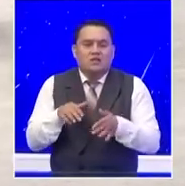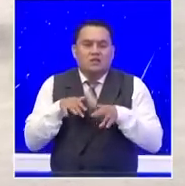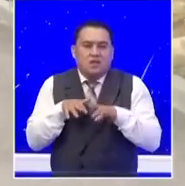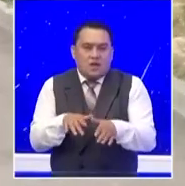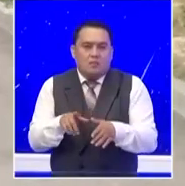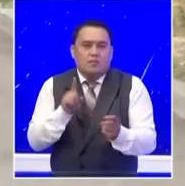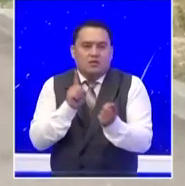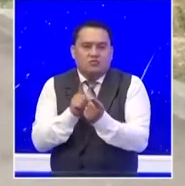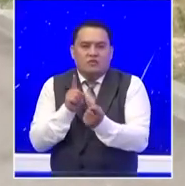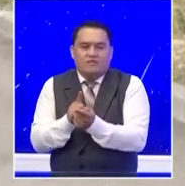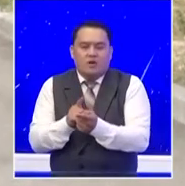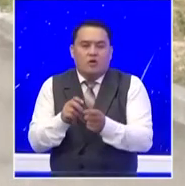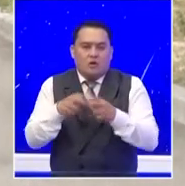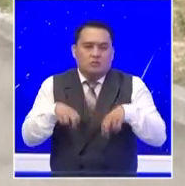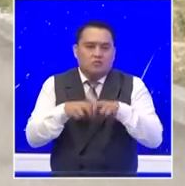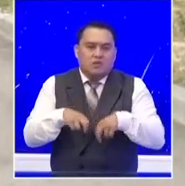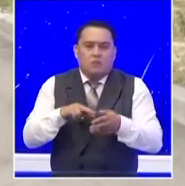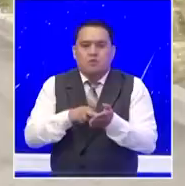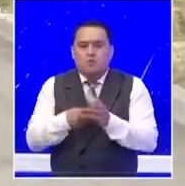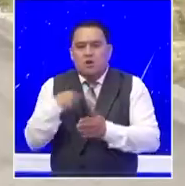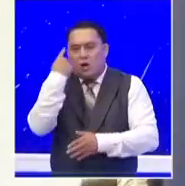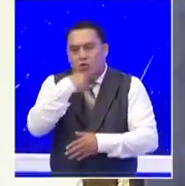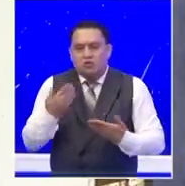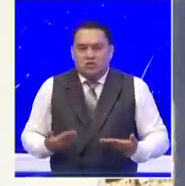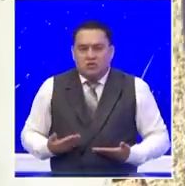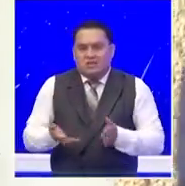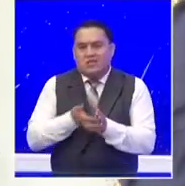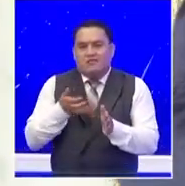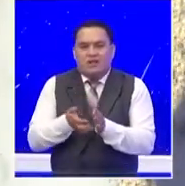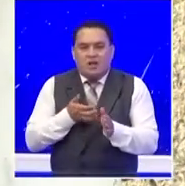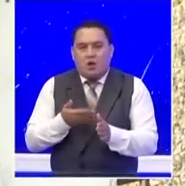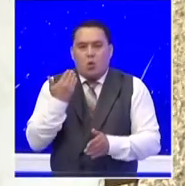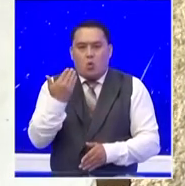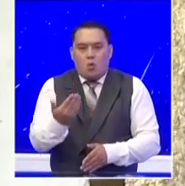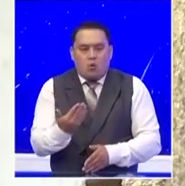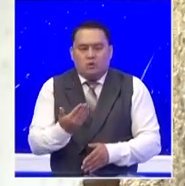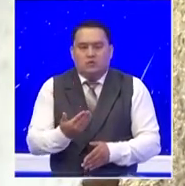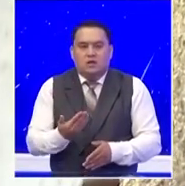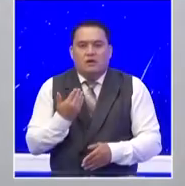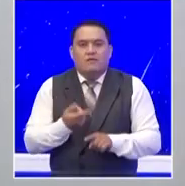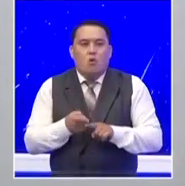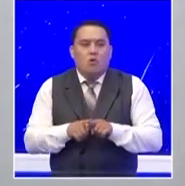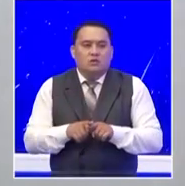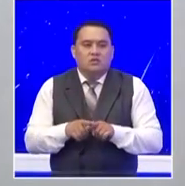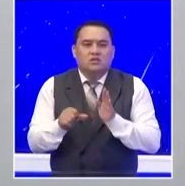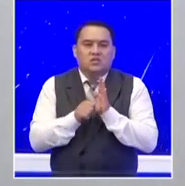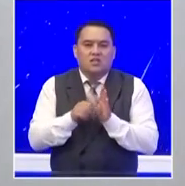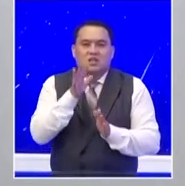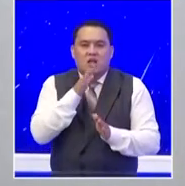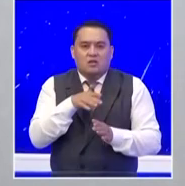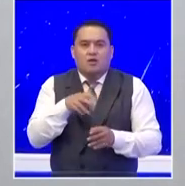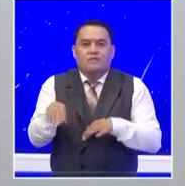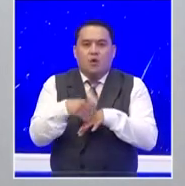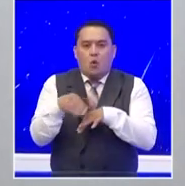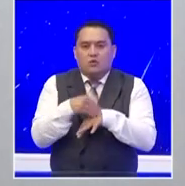сталкивается молодой полицейский. И, как правило, на личную жизнь времени не хватает. Но это не про Азамата. Уже 6 лет он в